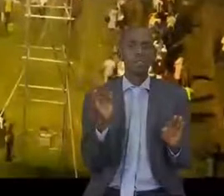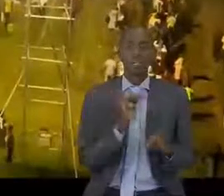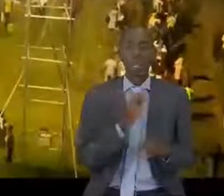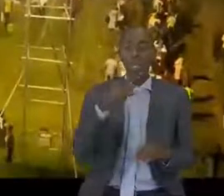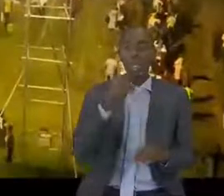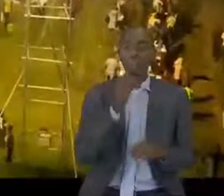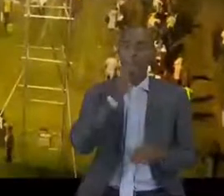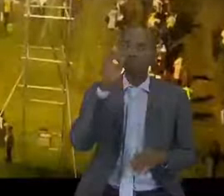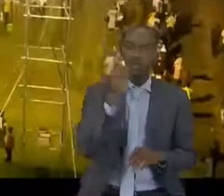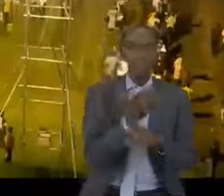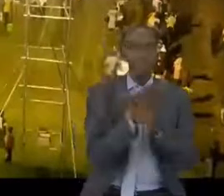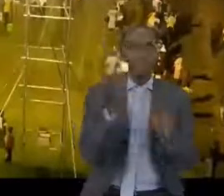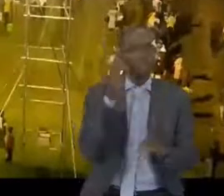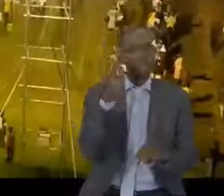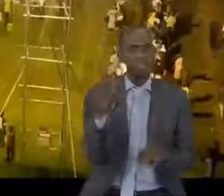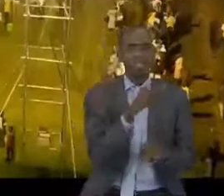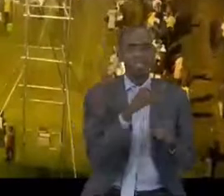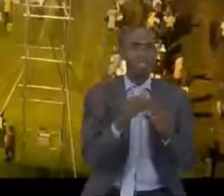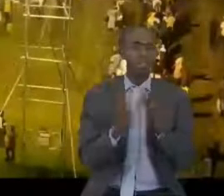Libération certaine.